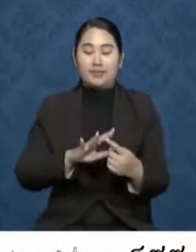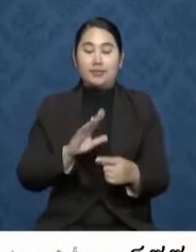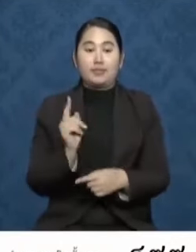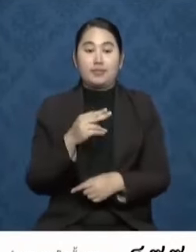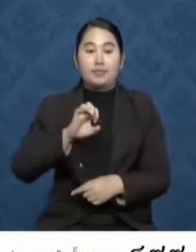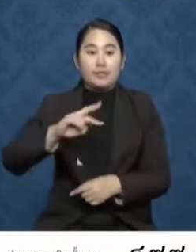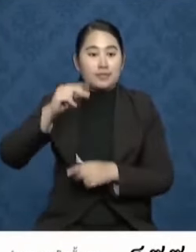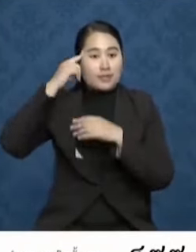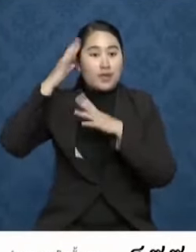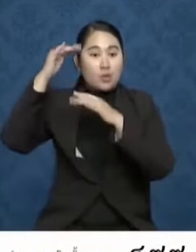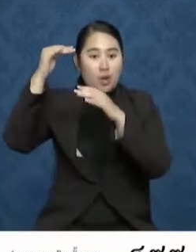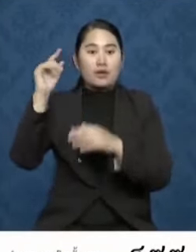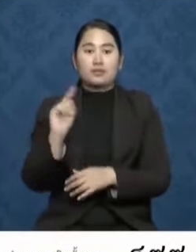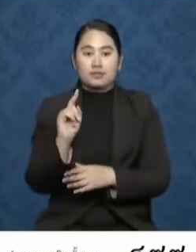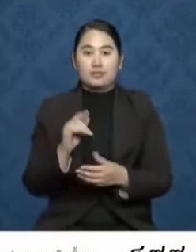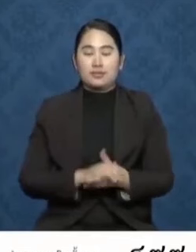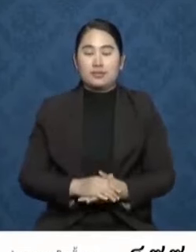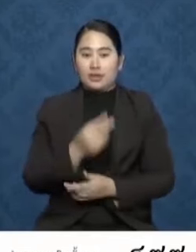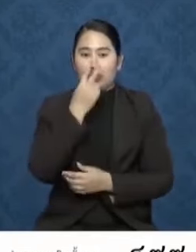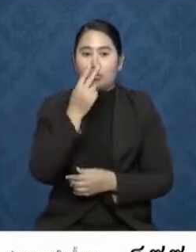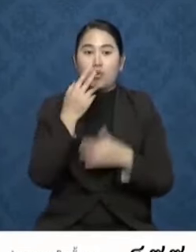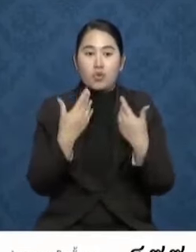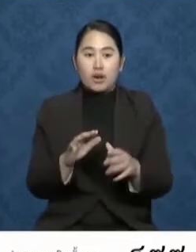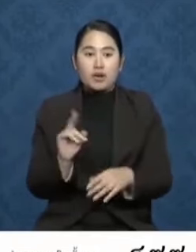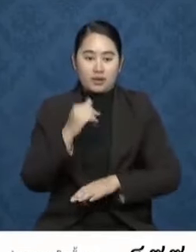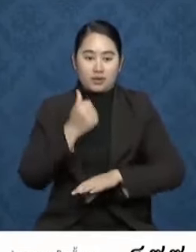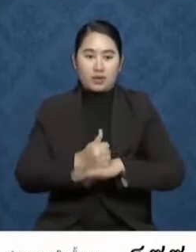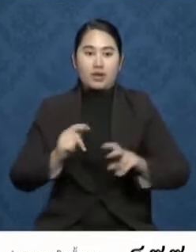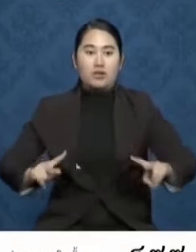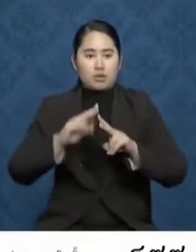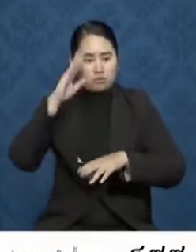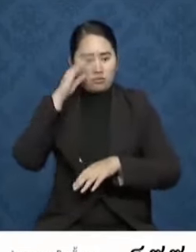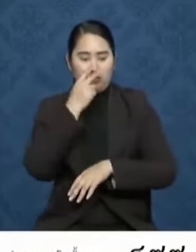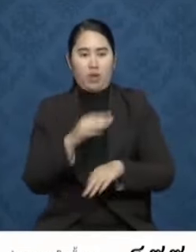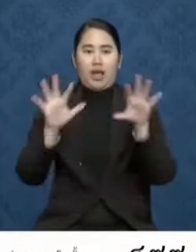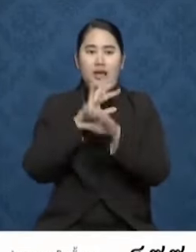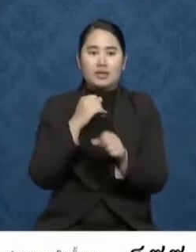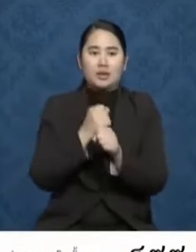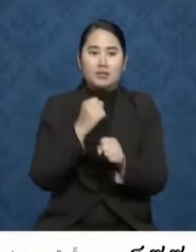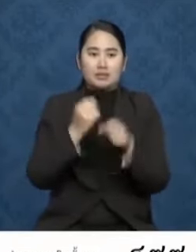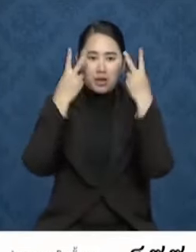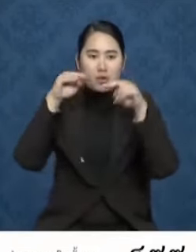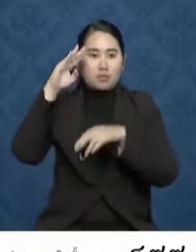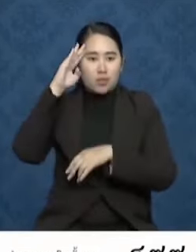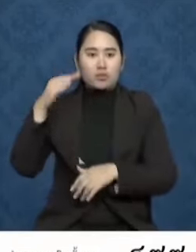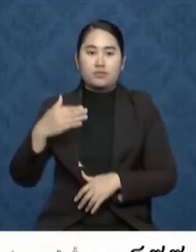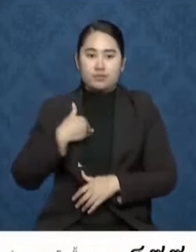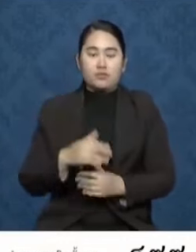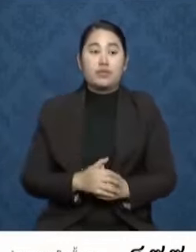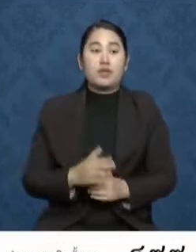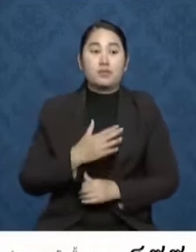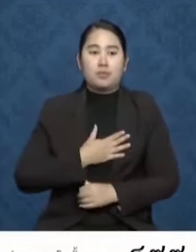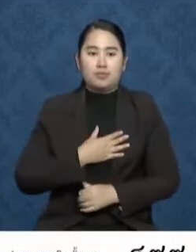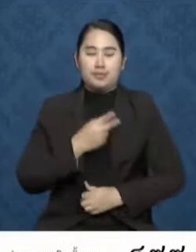อะไรที่เป็นความหวังได้บ้างเท่าที่ดูมาท่านสุทินลอกการบ้านพลเอกประยุทธ์มาหรือไม่ผมไม่